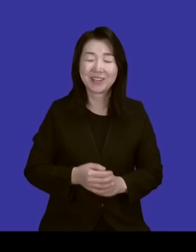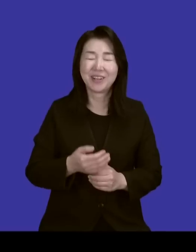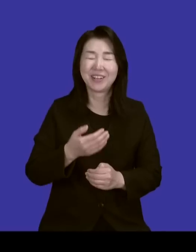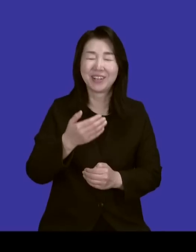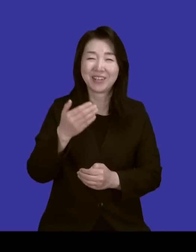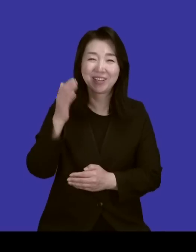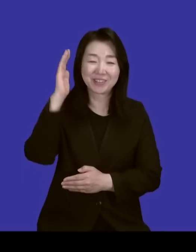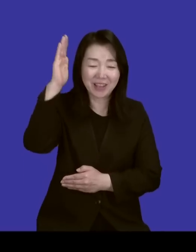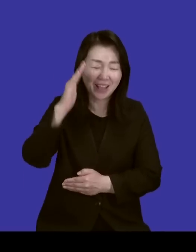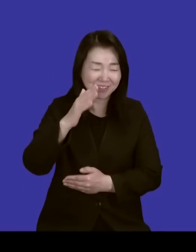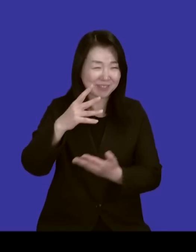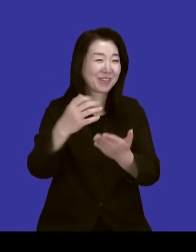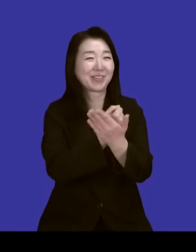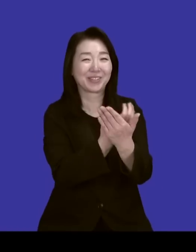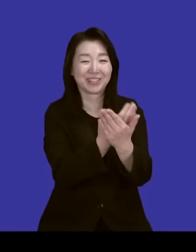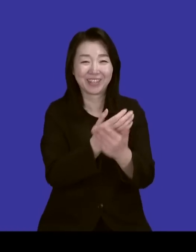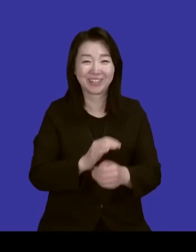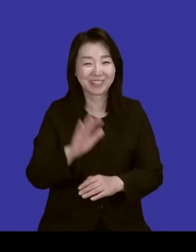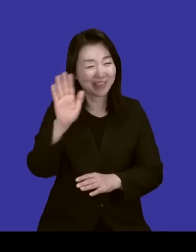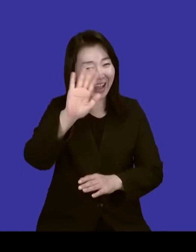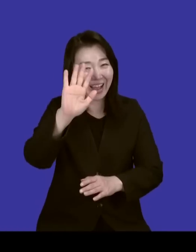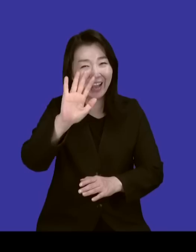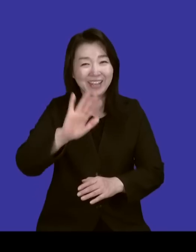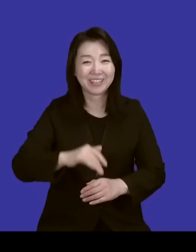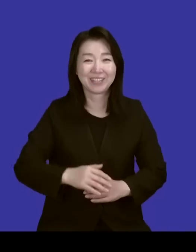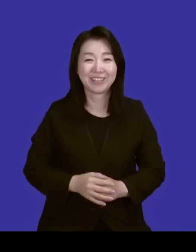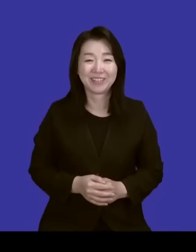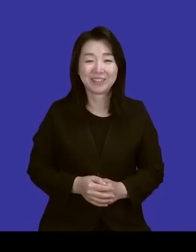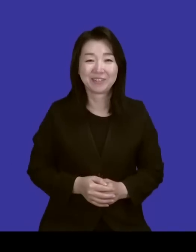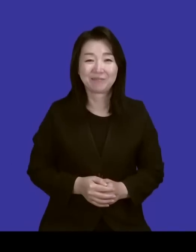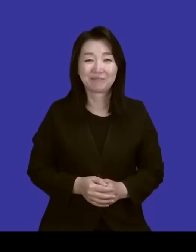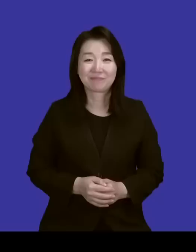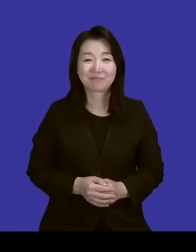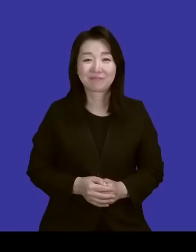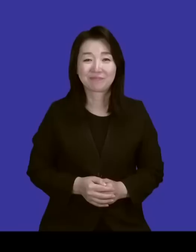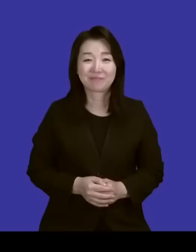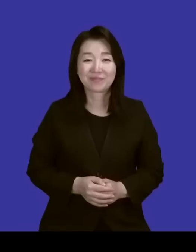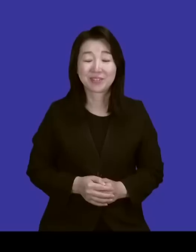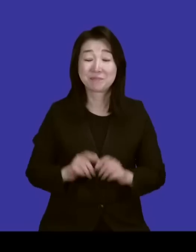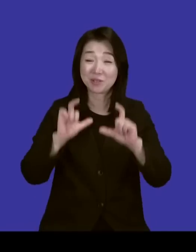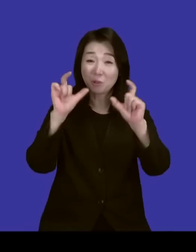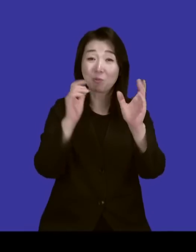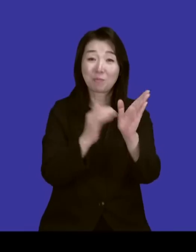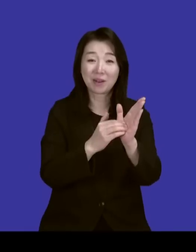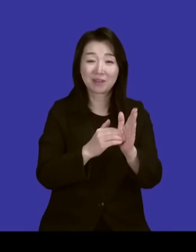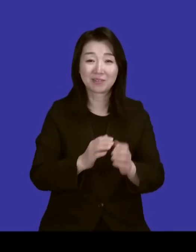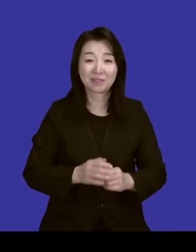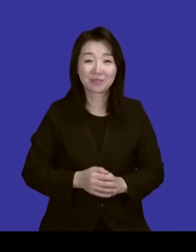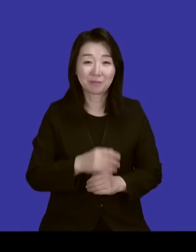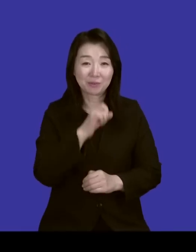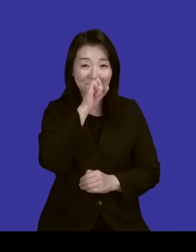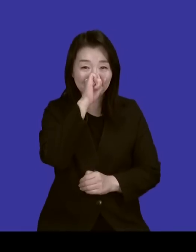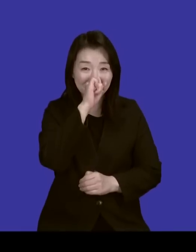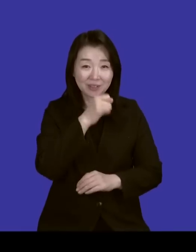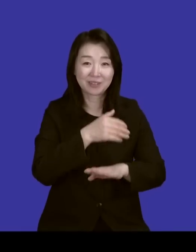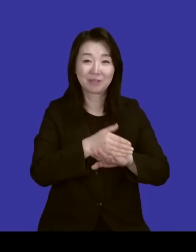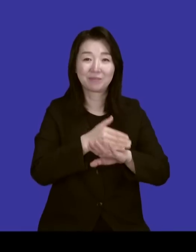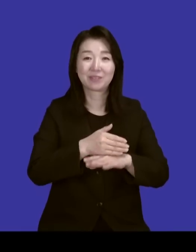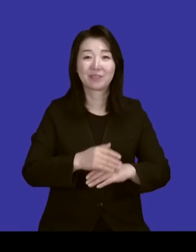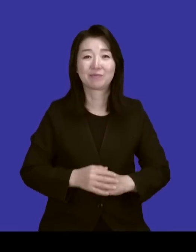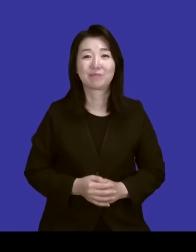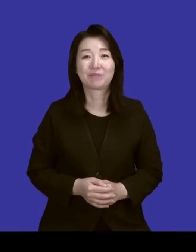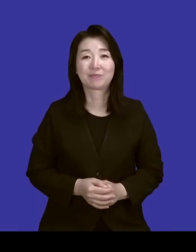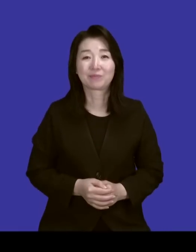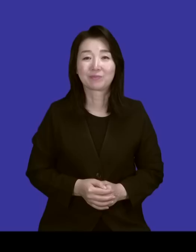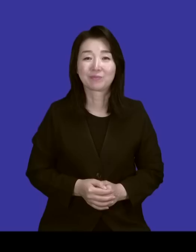걷어주시고요. 정말 아침에 선포가 됐어요. 이미. 정말 너무 선포가 좋습니다. 됐어요. 목사님 진짜 예. 너무 좋습니다. 너무 감사합니다. 일단